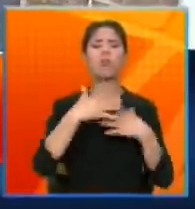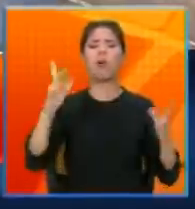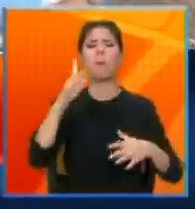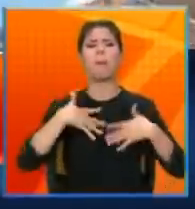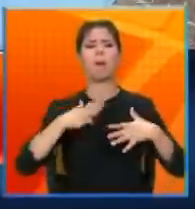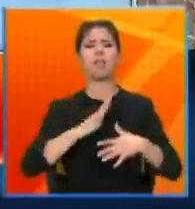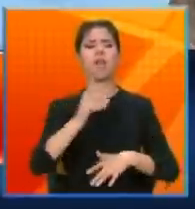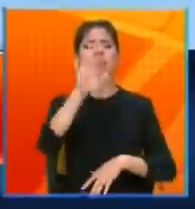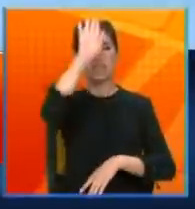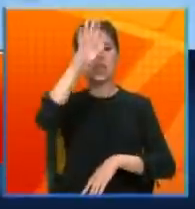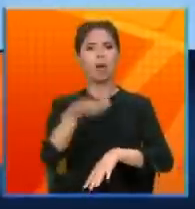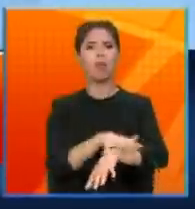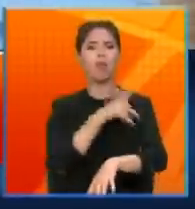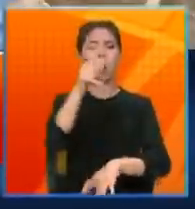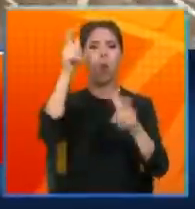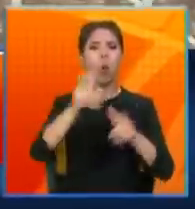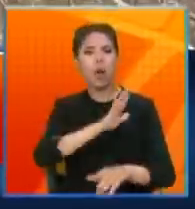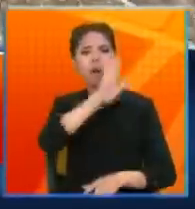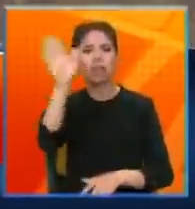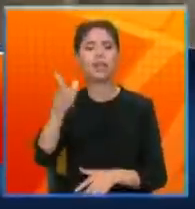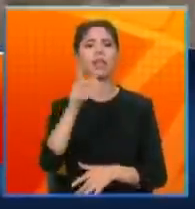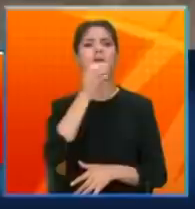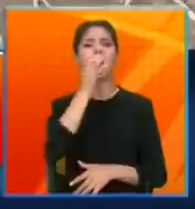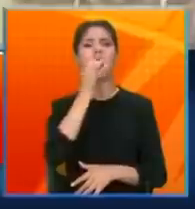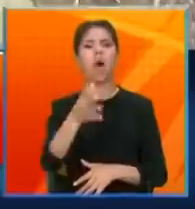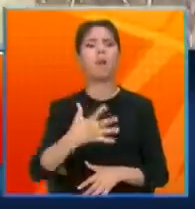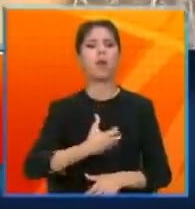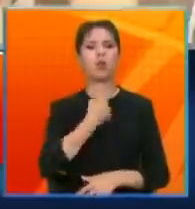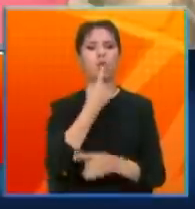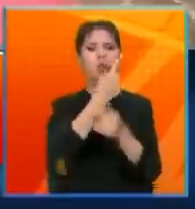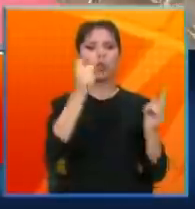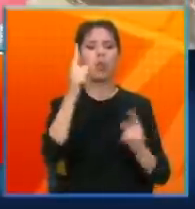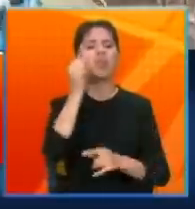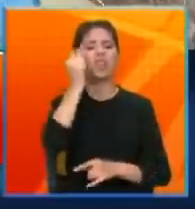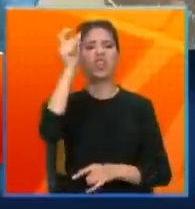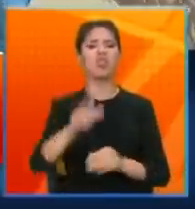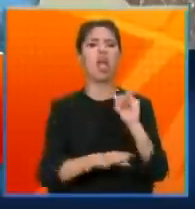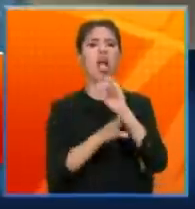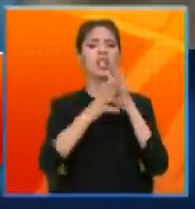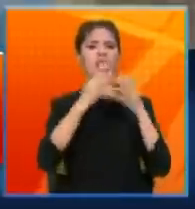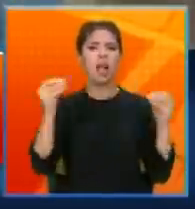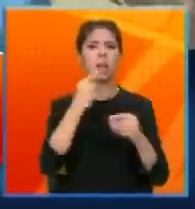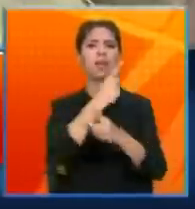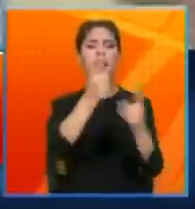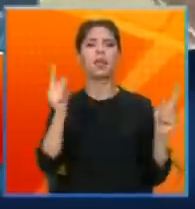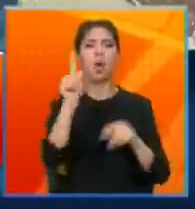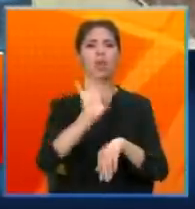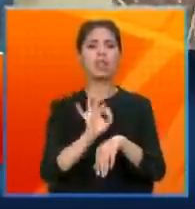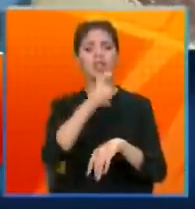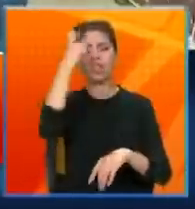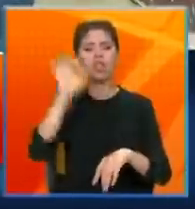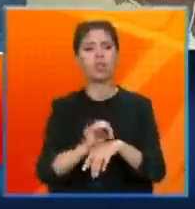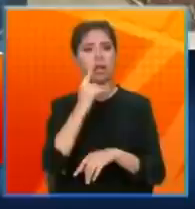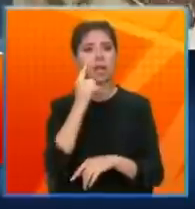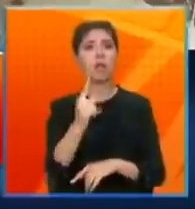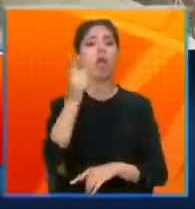İstanbul Valisi Ali Yerlikaya orada sel bölgesindeydi. Acı haberi o verdi. Selde bir kişinin hayatını kaybettiğini söyledi. Gelin o sıcak anları izleyelim.